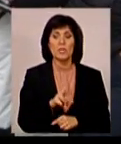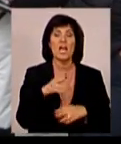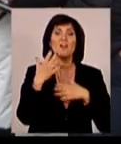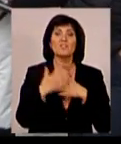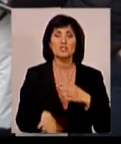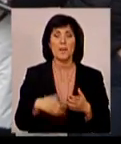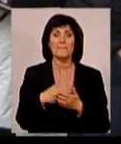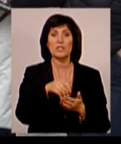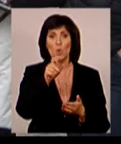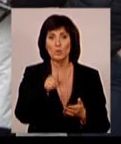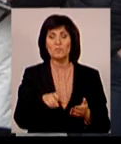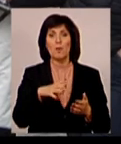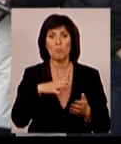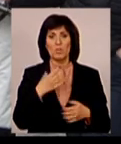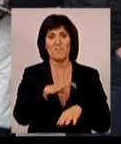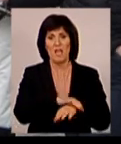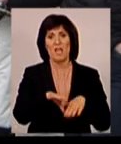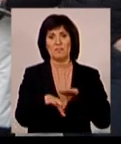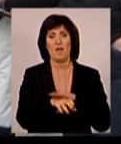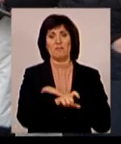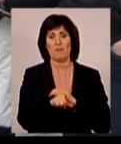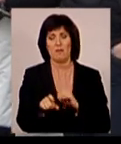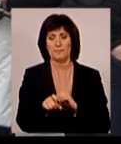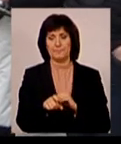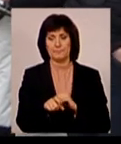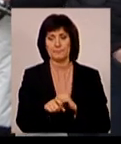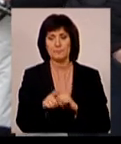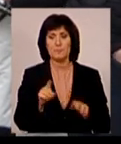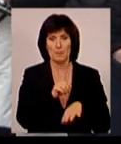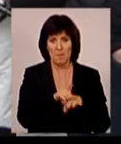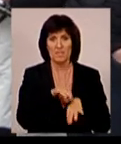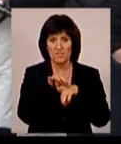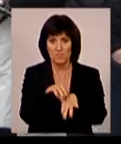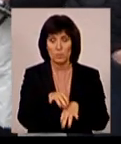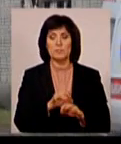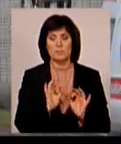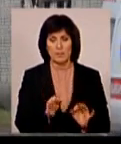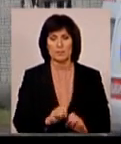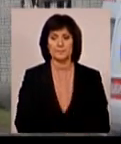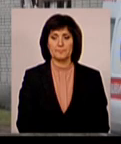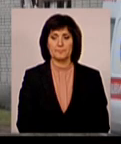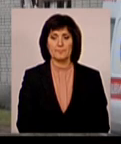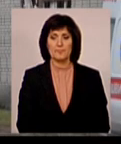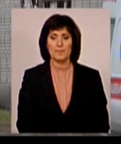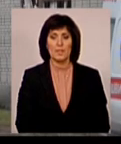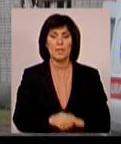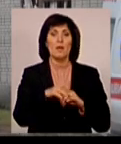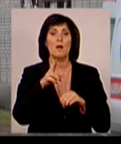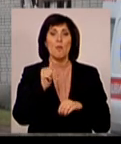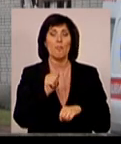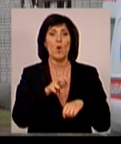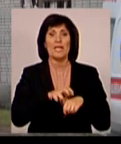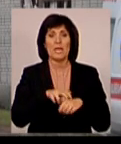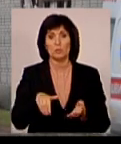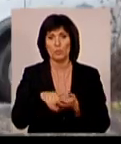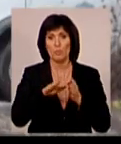вже підозрювані були в кайданках. Тобто їх мали виводити? Так. По лікарську